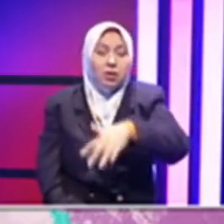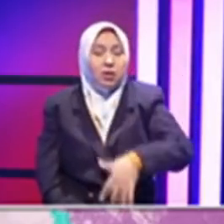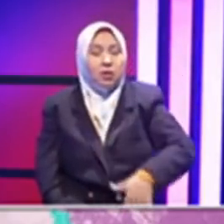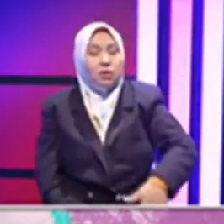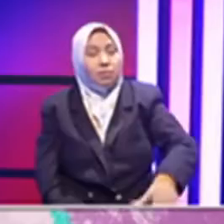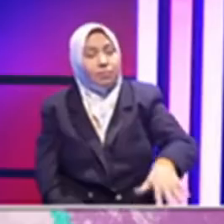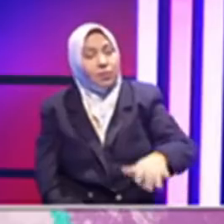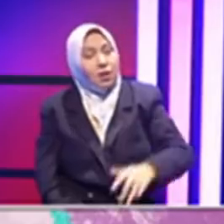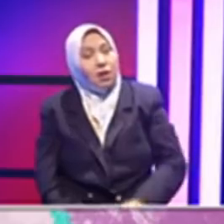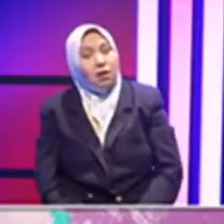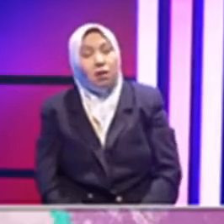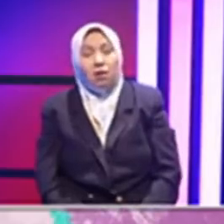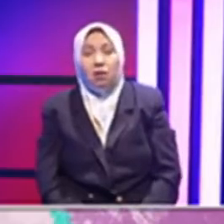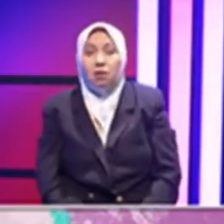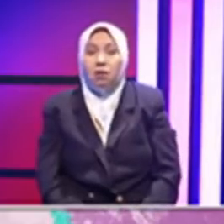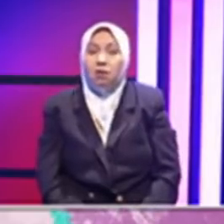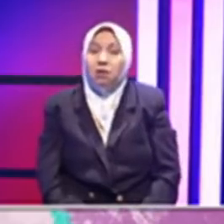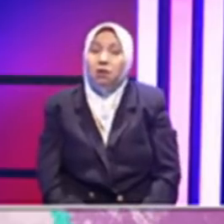الرحيم